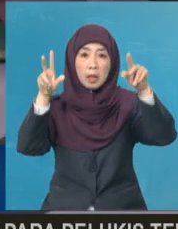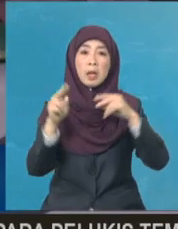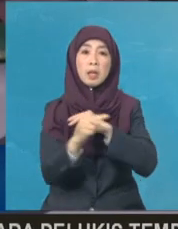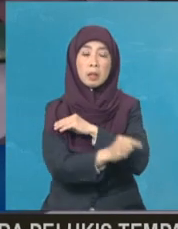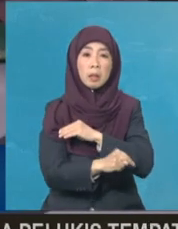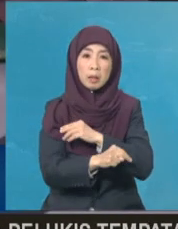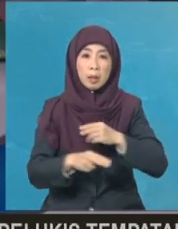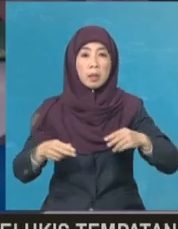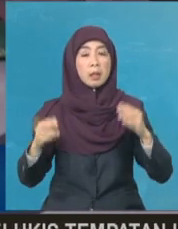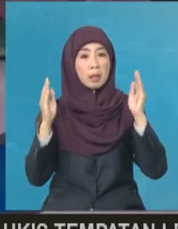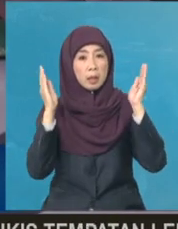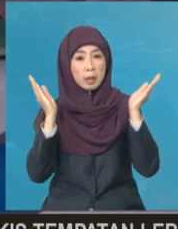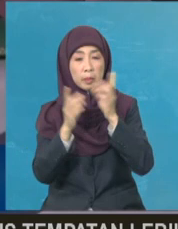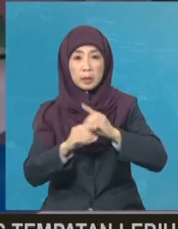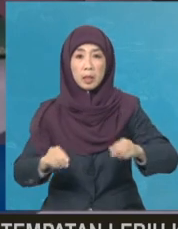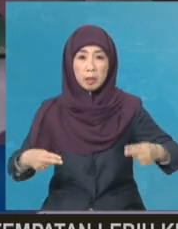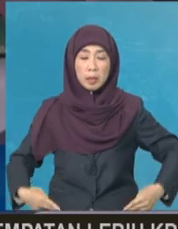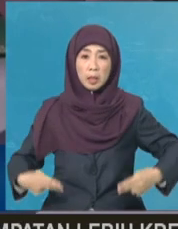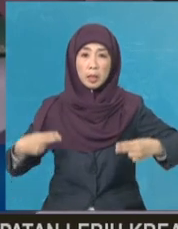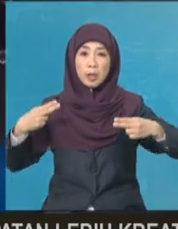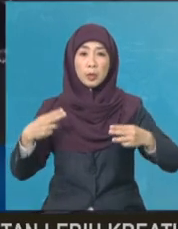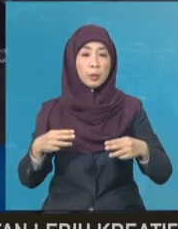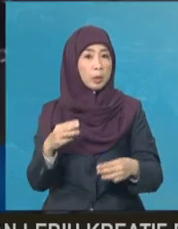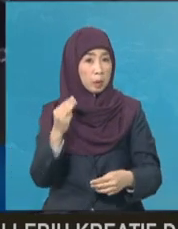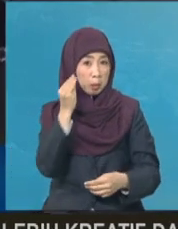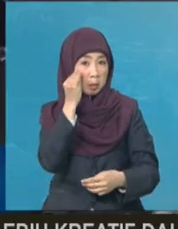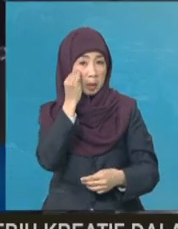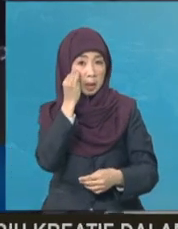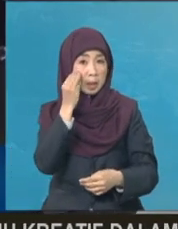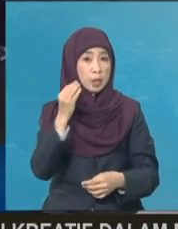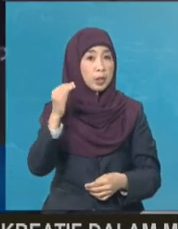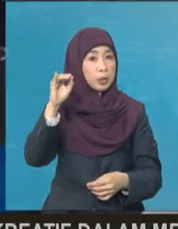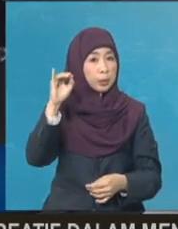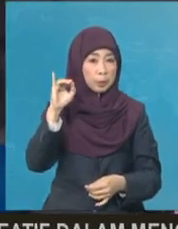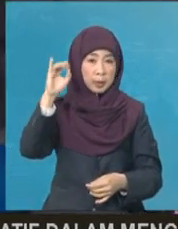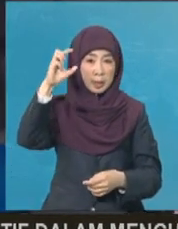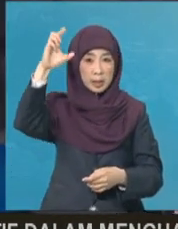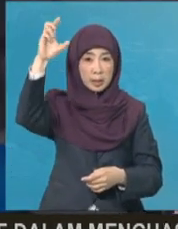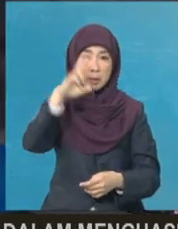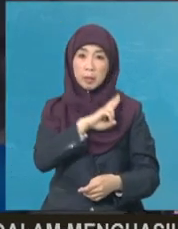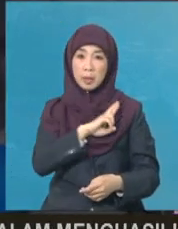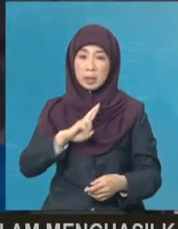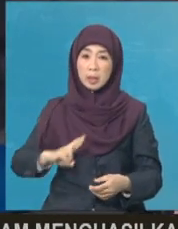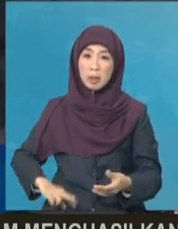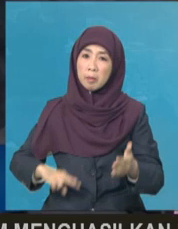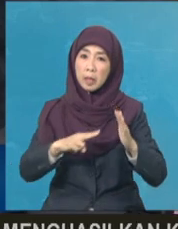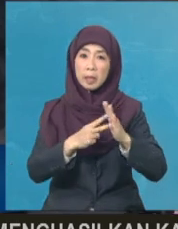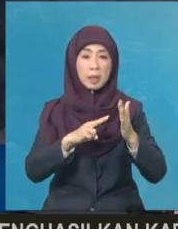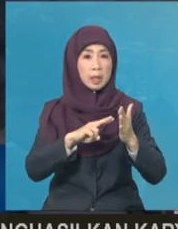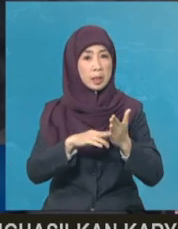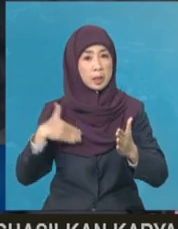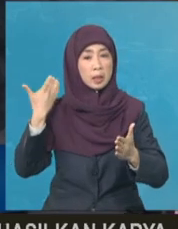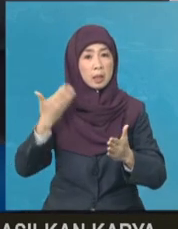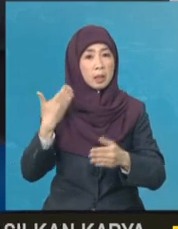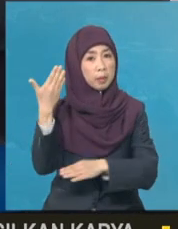beragama dan bernegara berdasarkan falsafah negara Melayu Islam beraja mid90s sejarah tersendiri